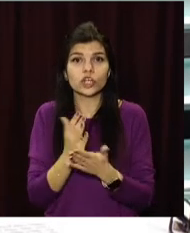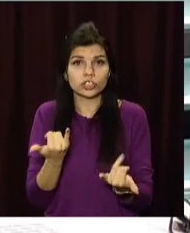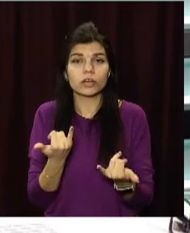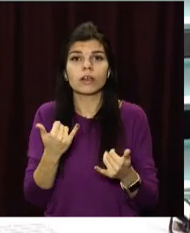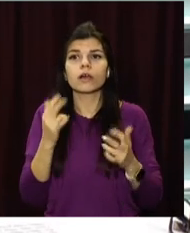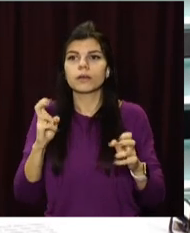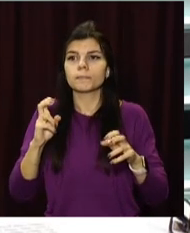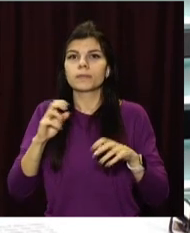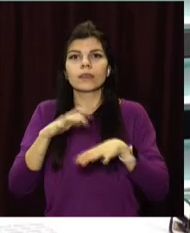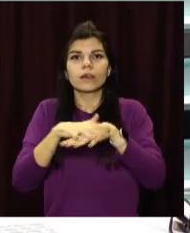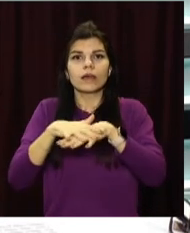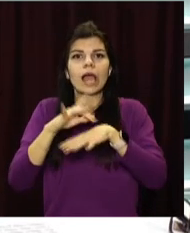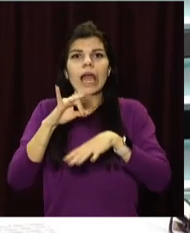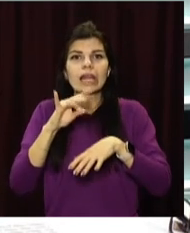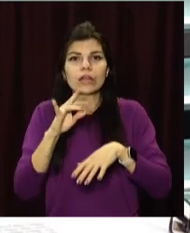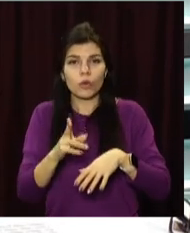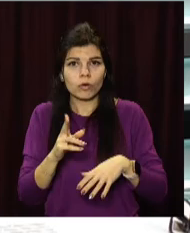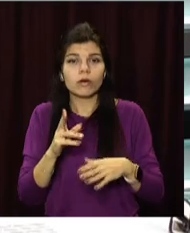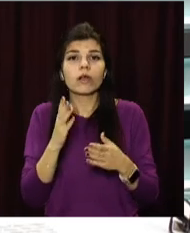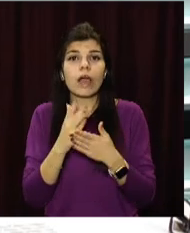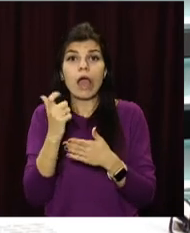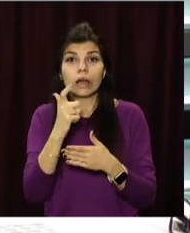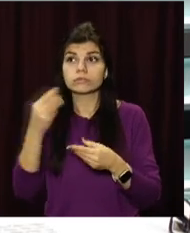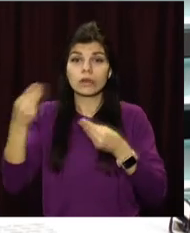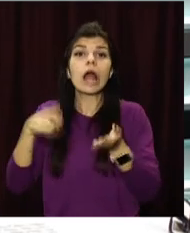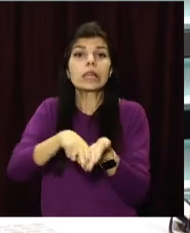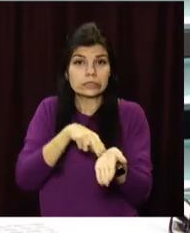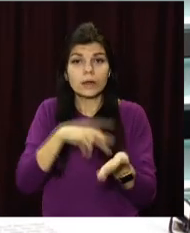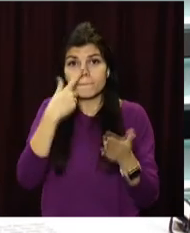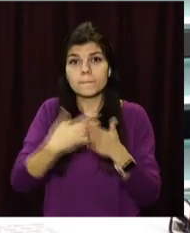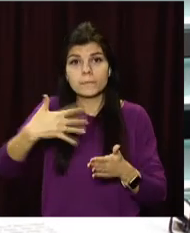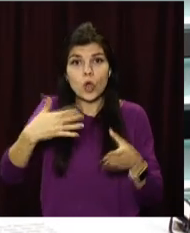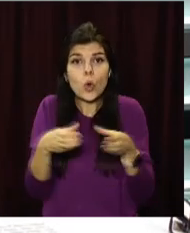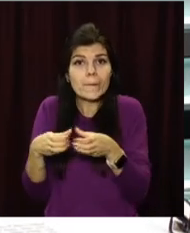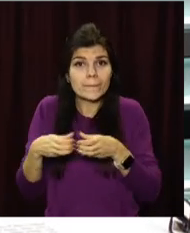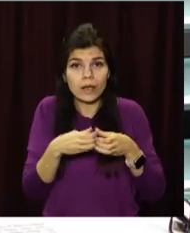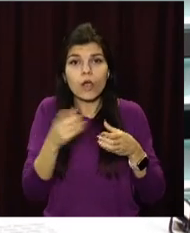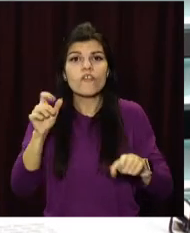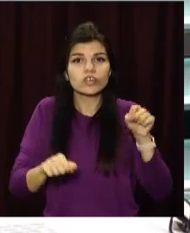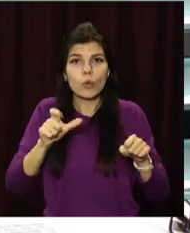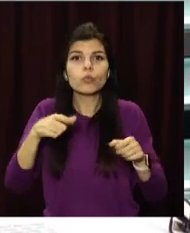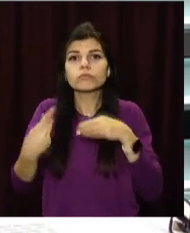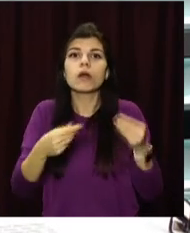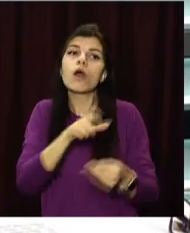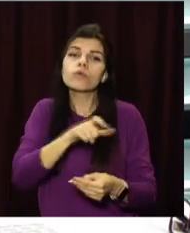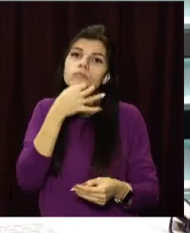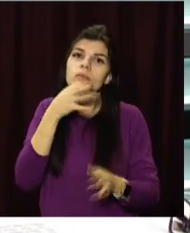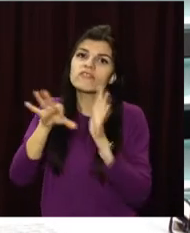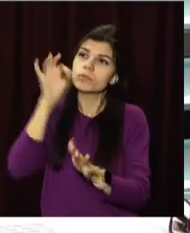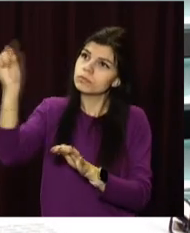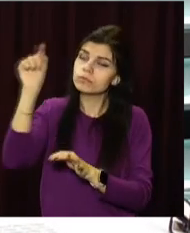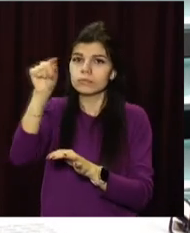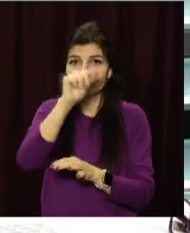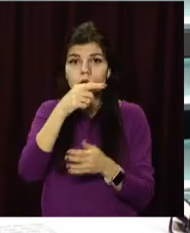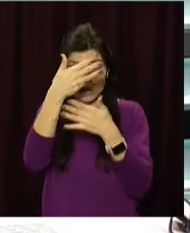вже працює близько 50 компаній, які ліцензовані і мають можливість поставляти людям газ. З усім їх